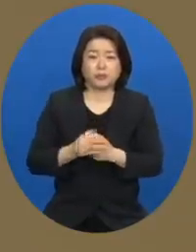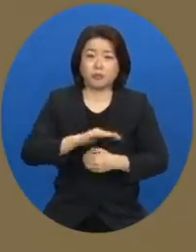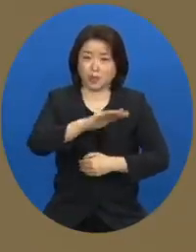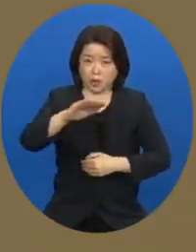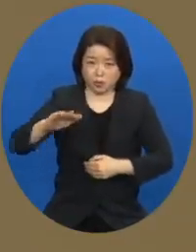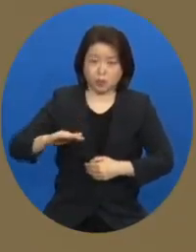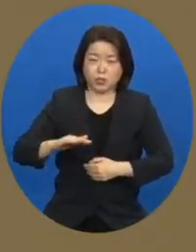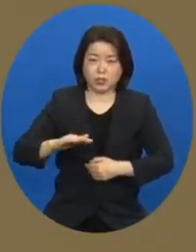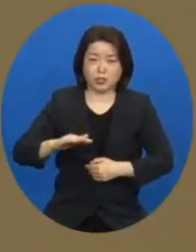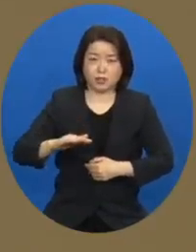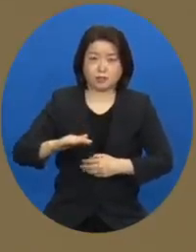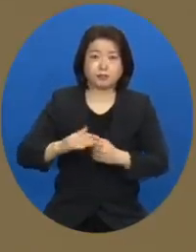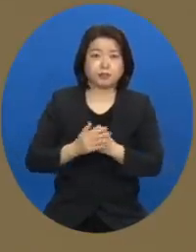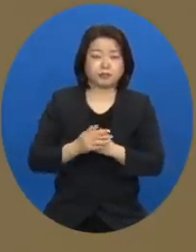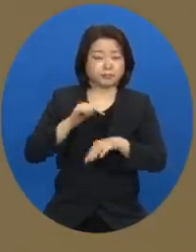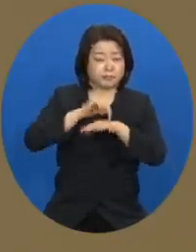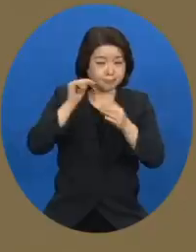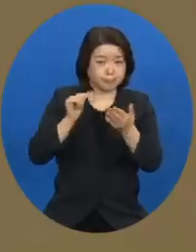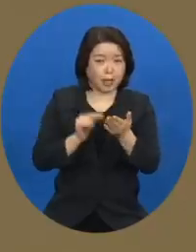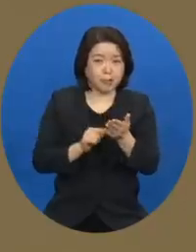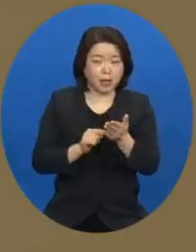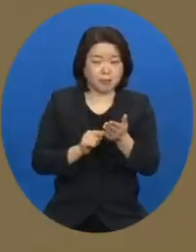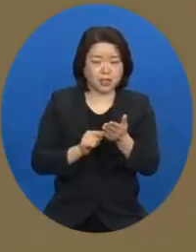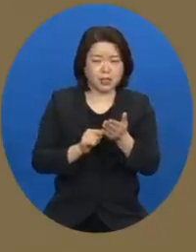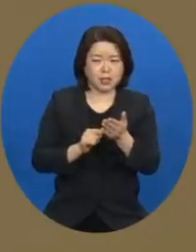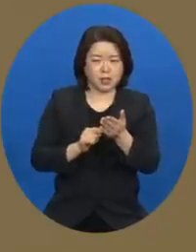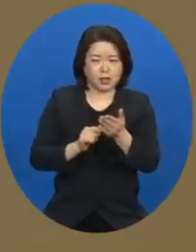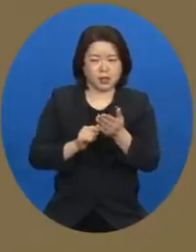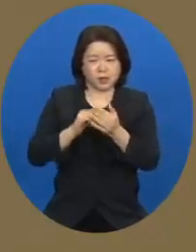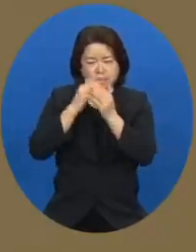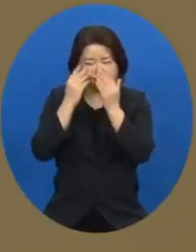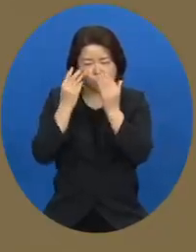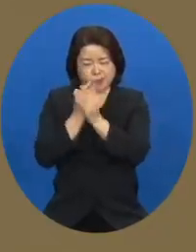우리의 마음이 완악해져서